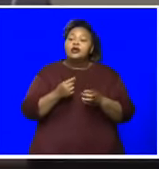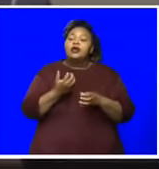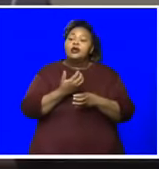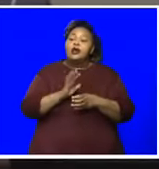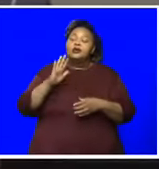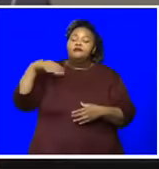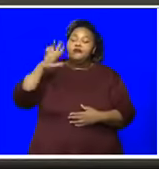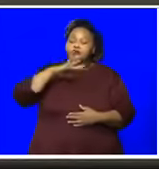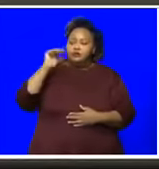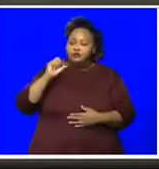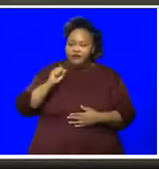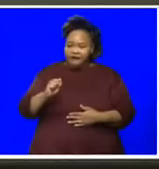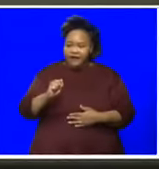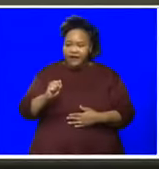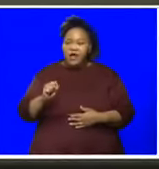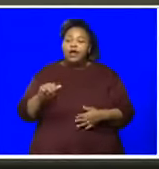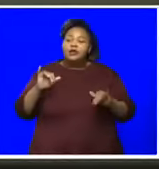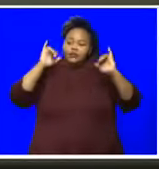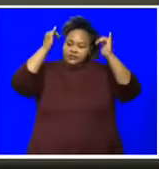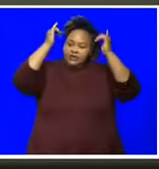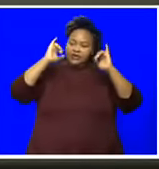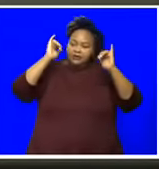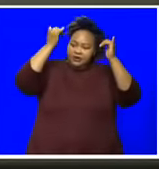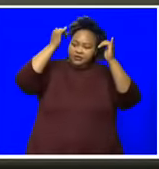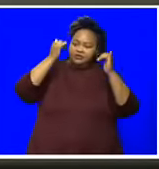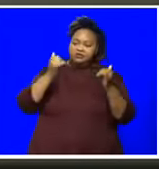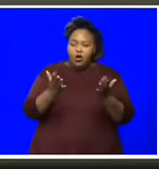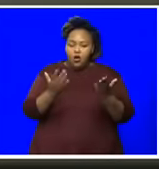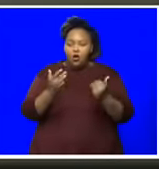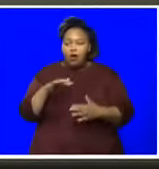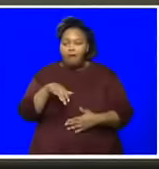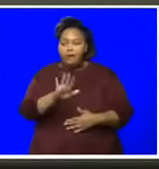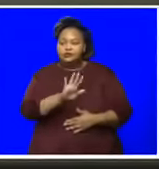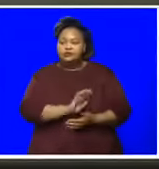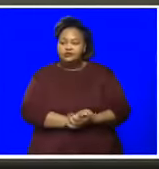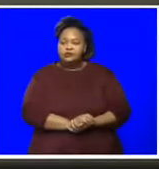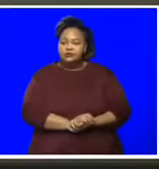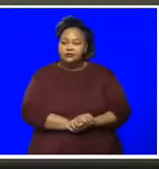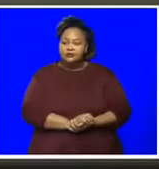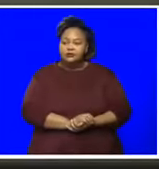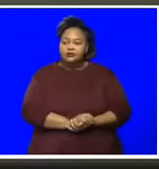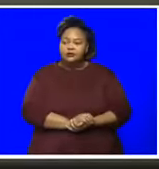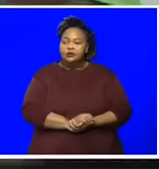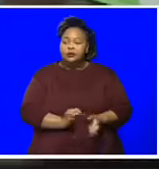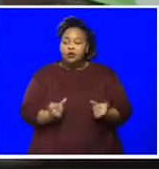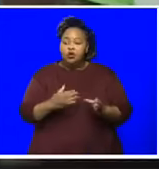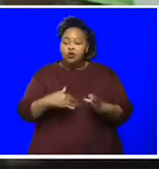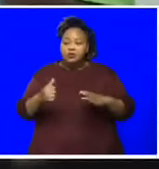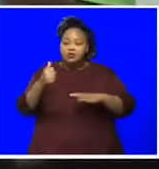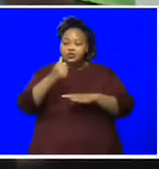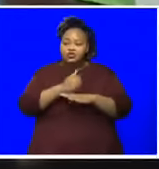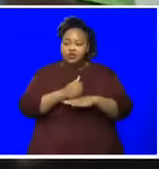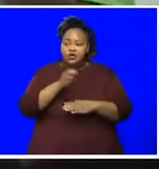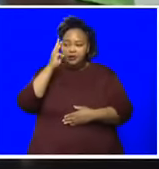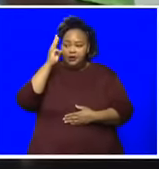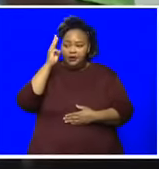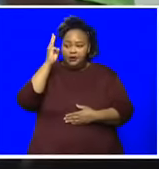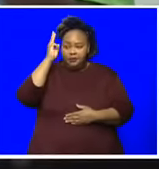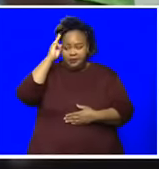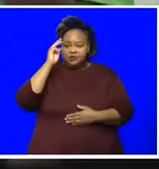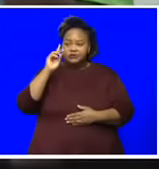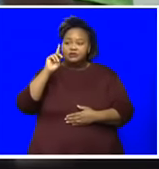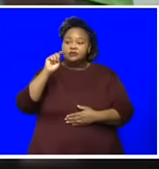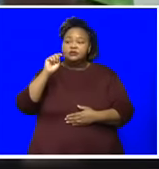vele in number sihlala welikomiti libuke kusebenta kwalelitiko endlini eTimbunga umntwana nenkosithandisile usile komiti